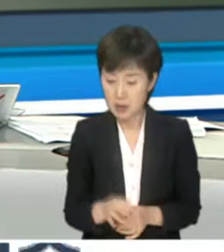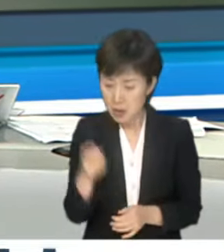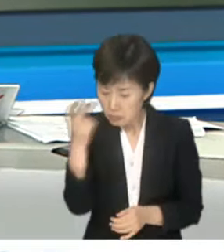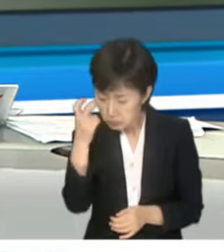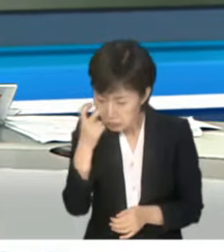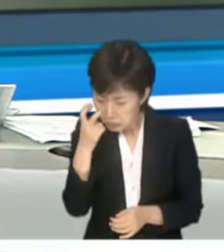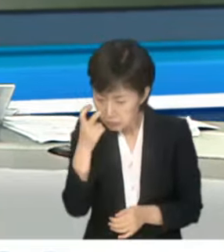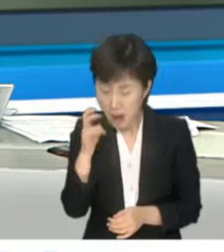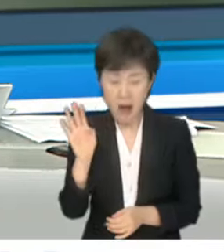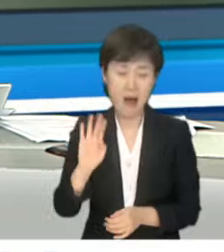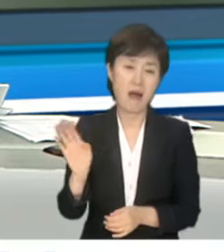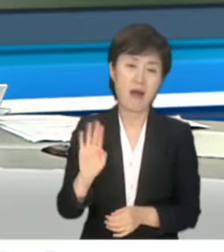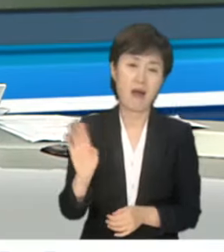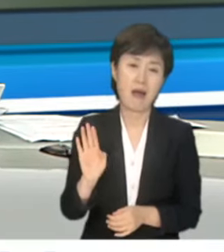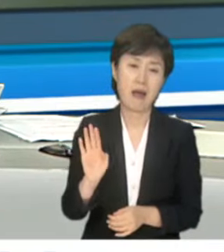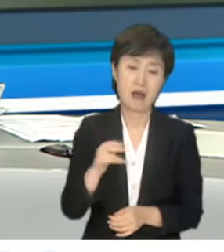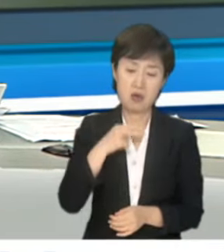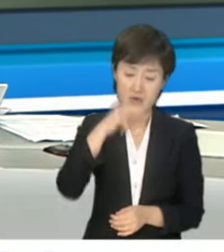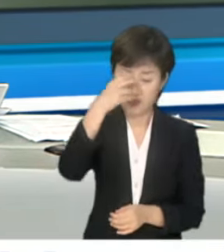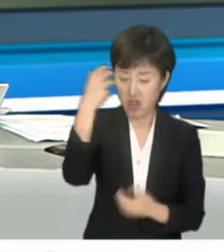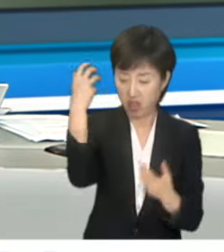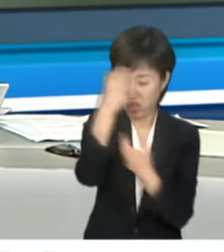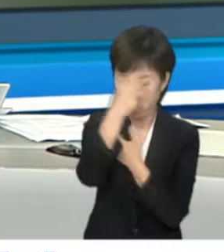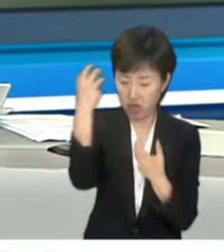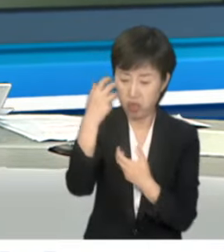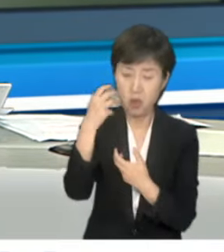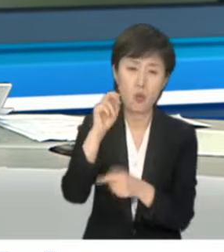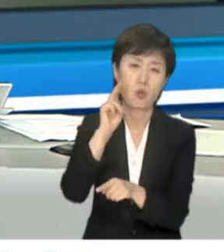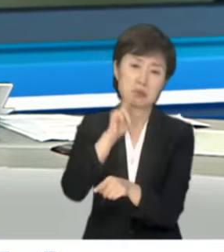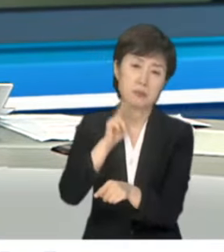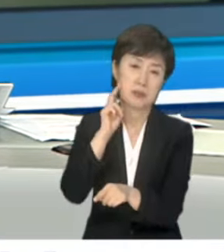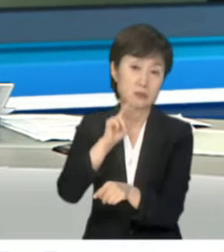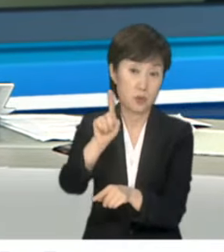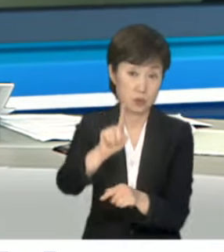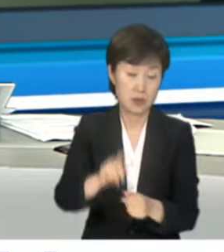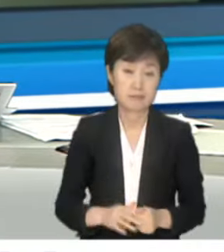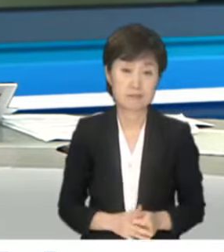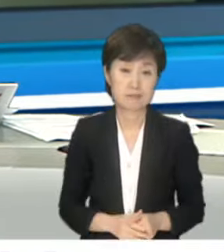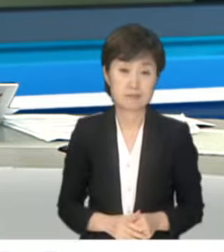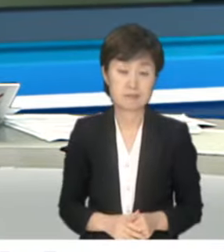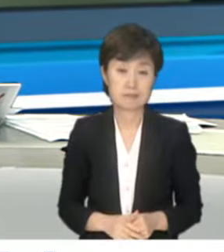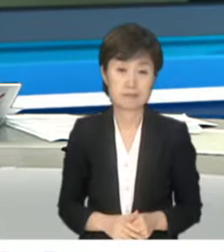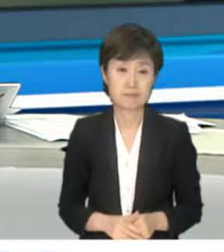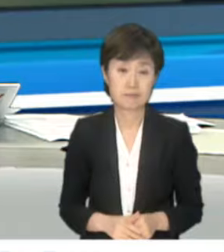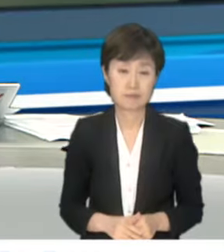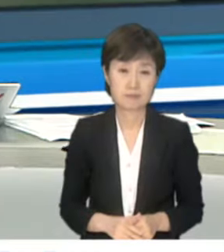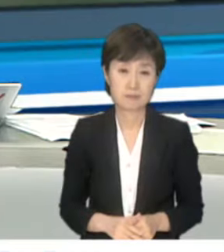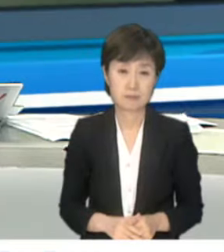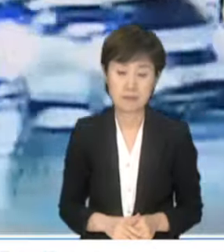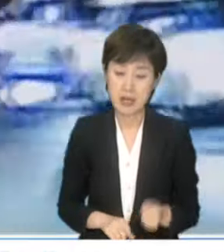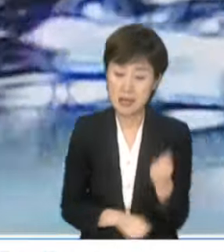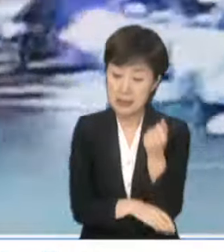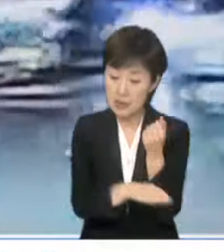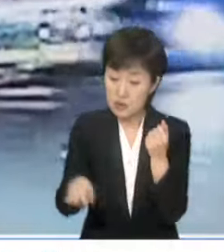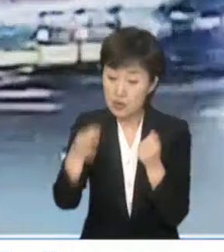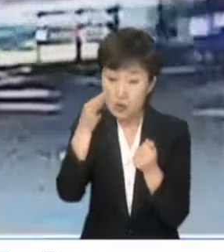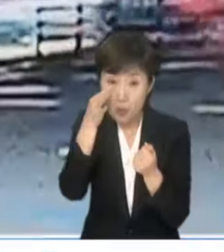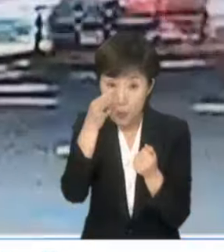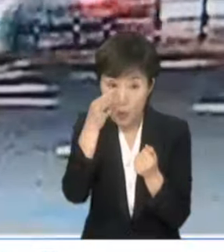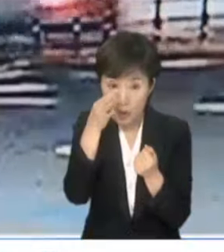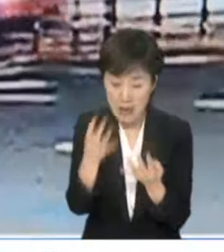혈중 알코올 농도로만 봤을 때는 지금 처벌 수위는 어떻게 좀 가능해 볼 수 있을까요? 일단은 양형 기준상으로는요.